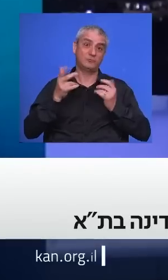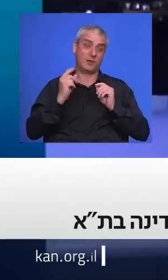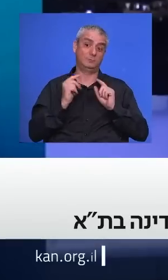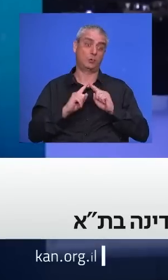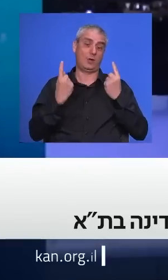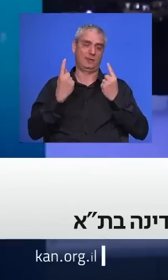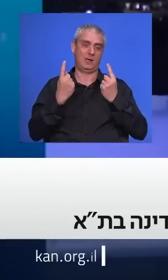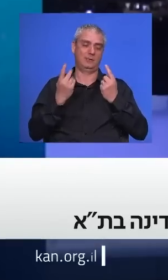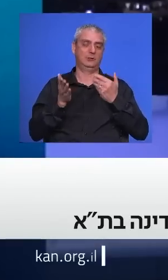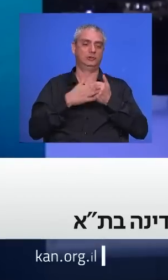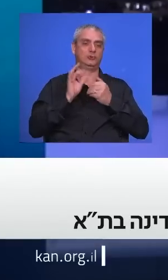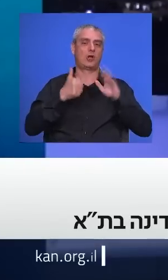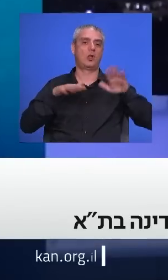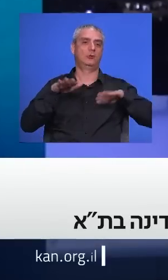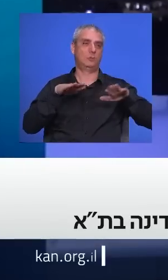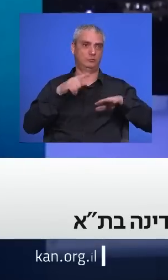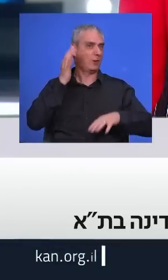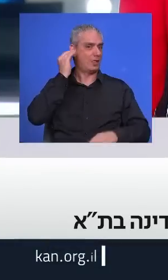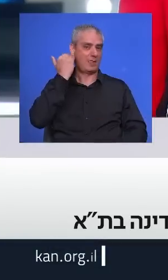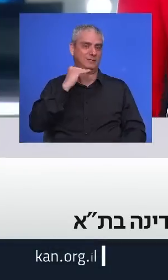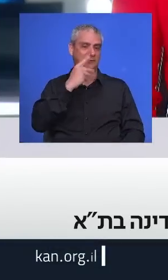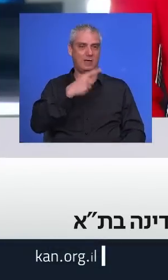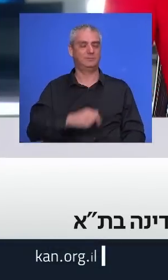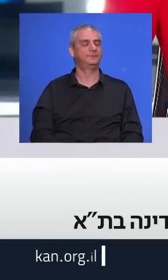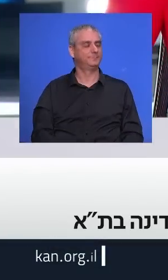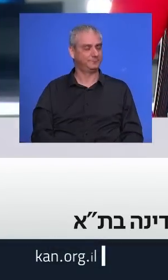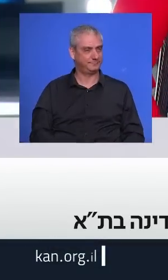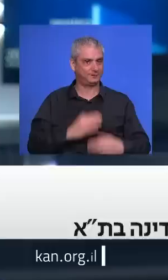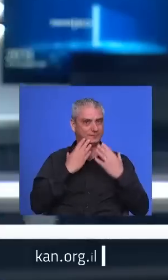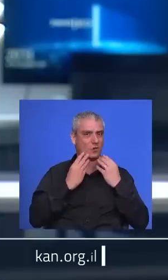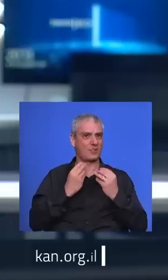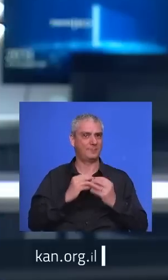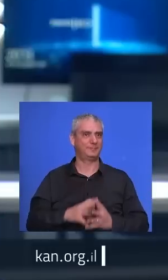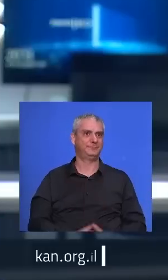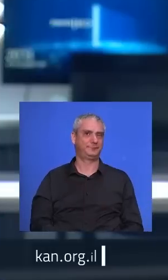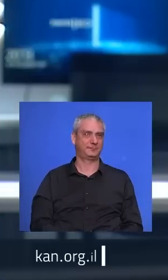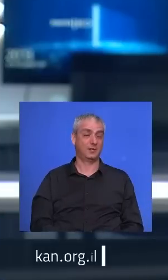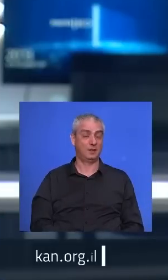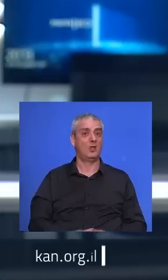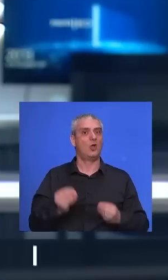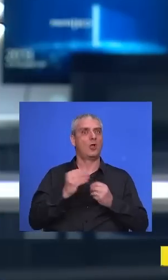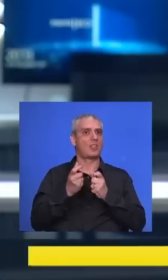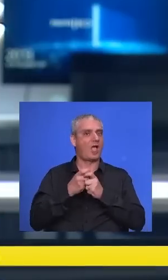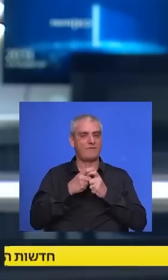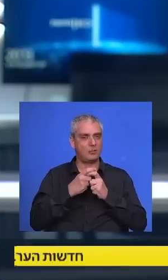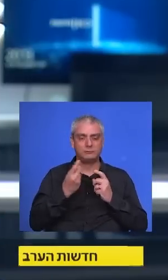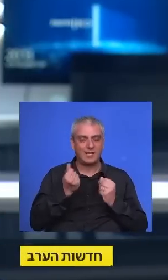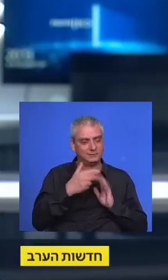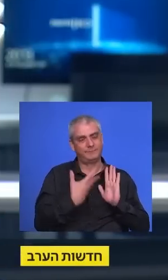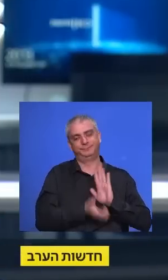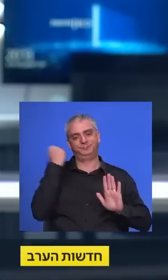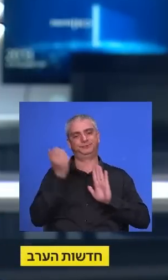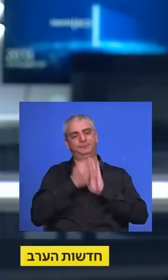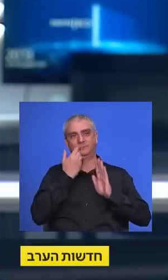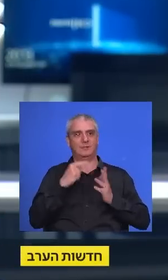את אשת ראש הממשלה, הגברת נתניהו. תודה רבה, איתי. עוד חברות מושכות את הכסף שלהן מישראל